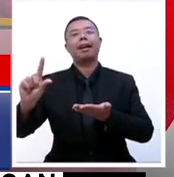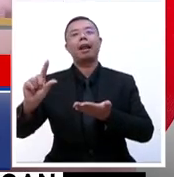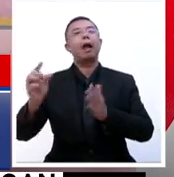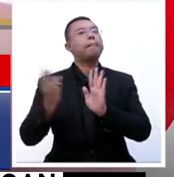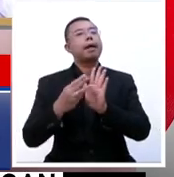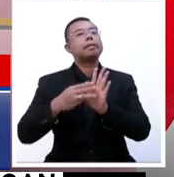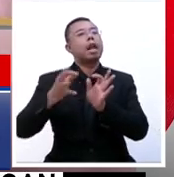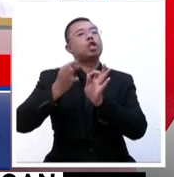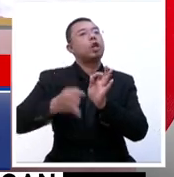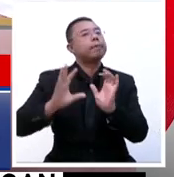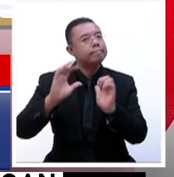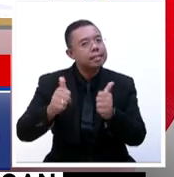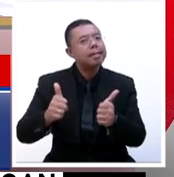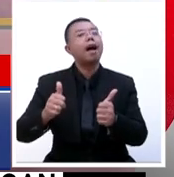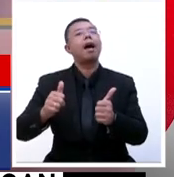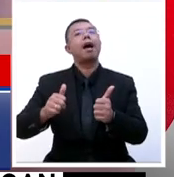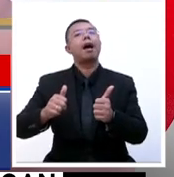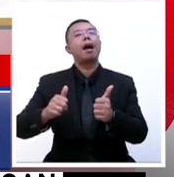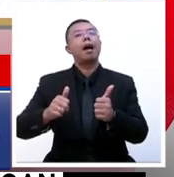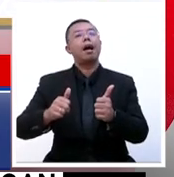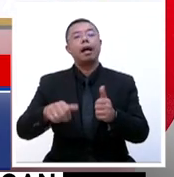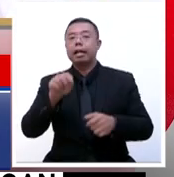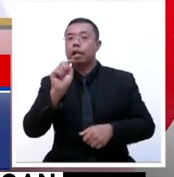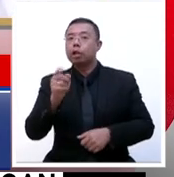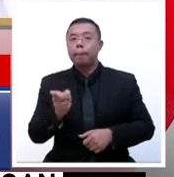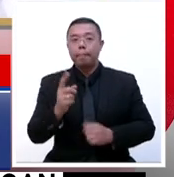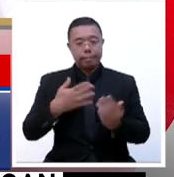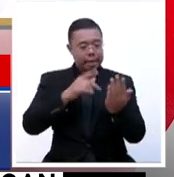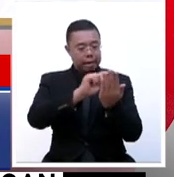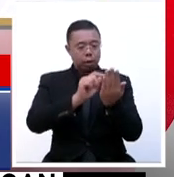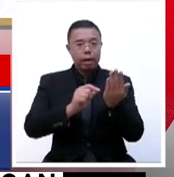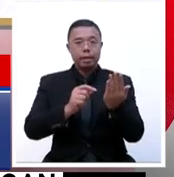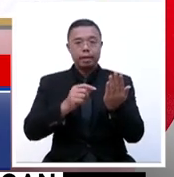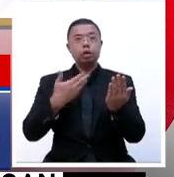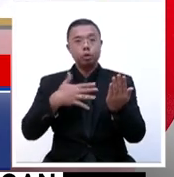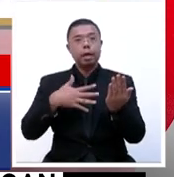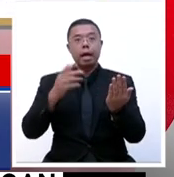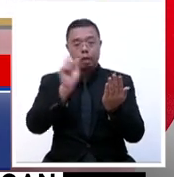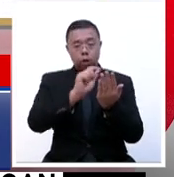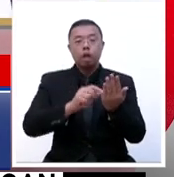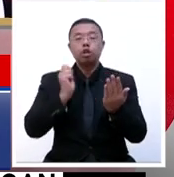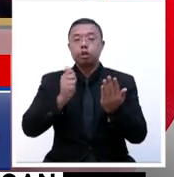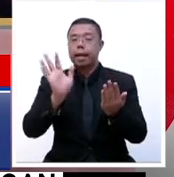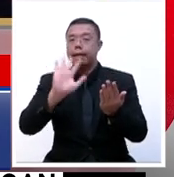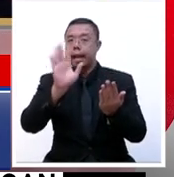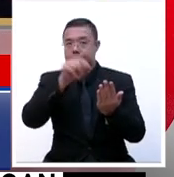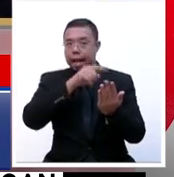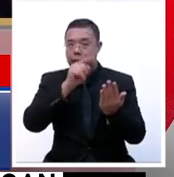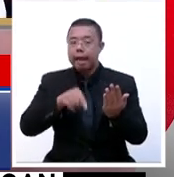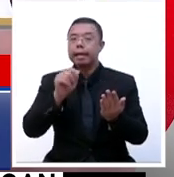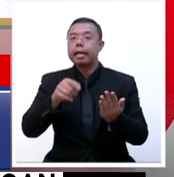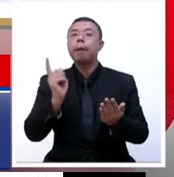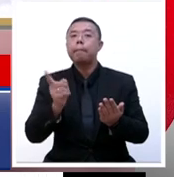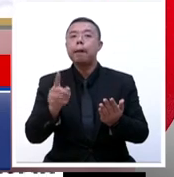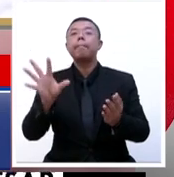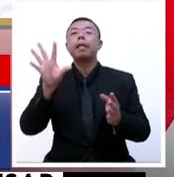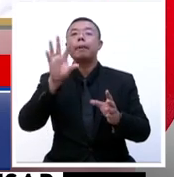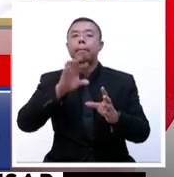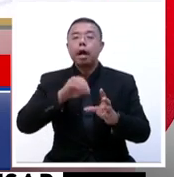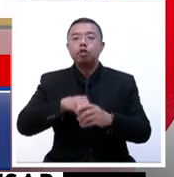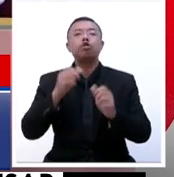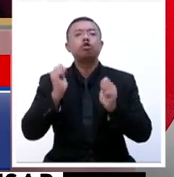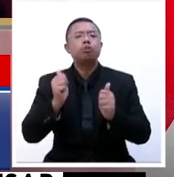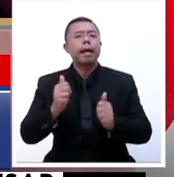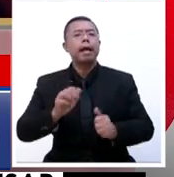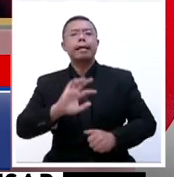problem-problem bisa diatasi dengan baik karena itu dalam catatan saya terpaksa saya catat supaya tidak salah karena ini bagian dari